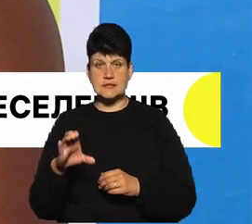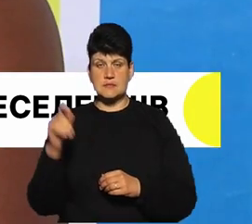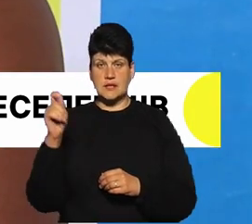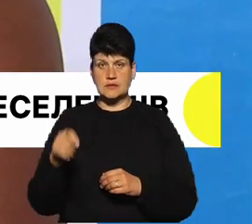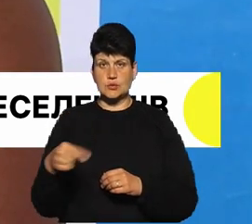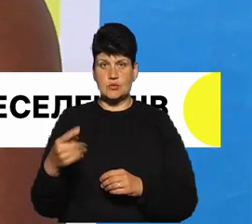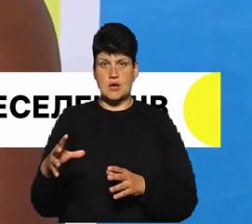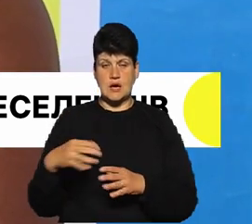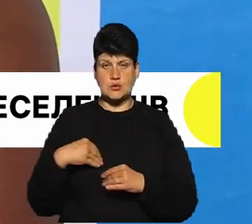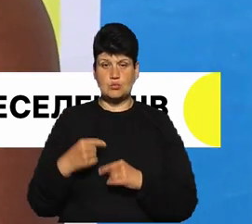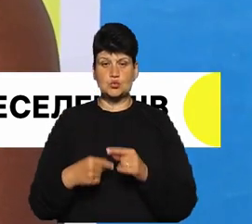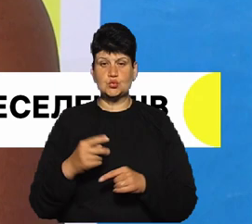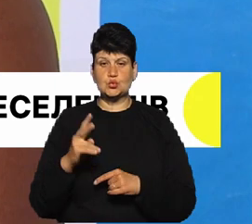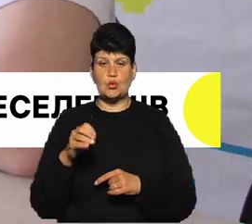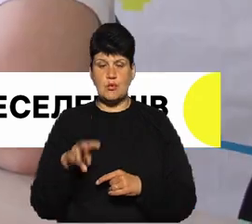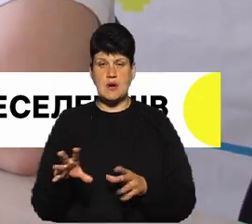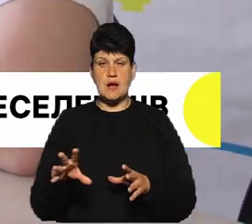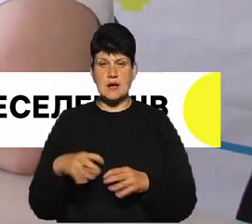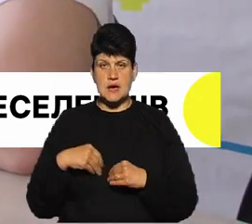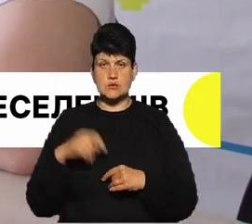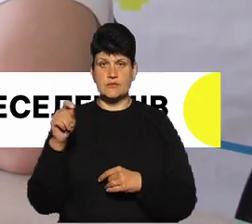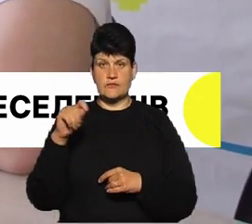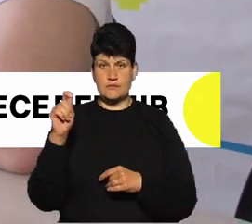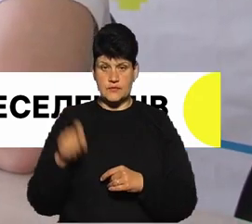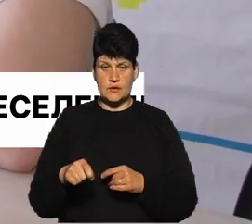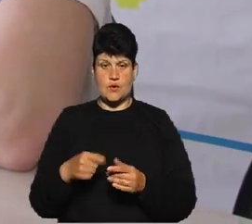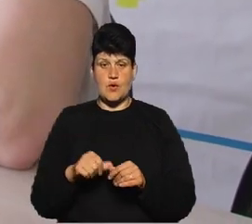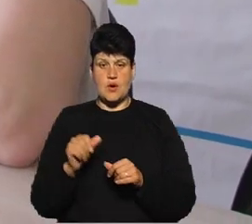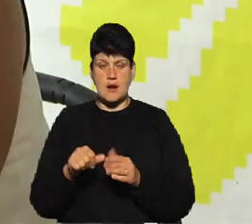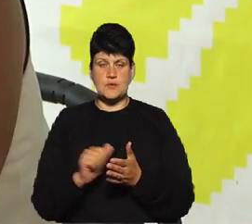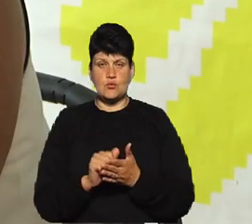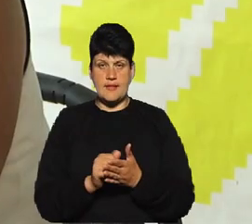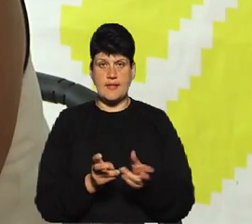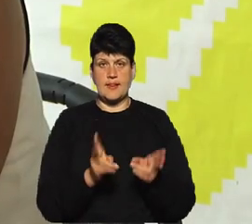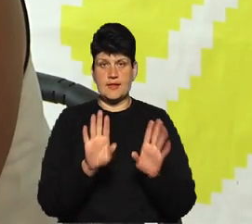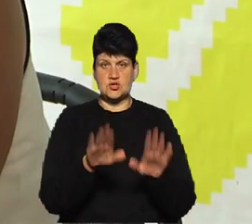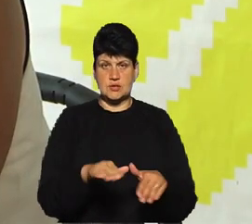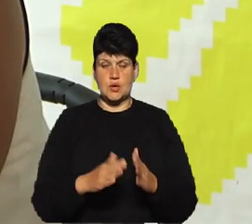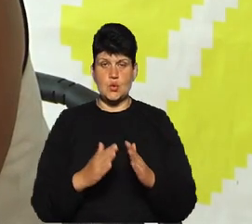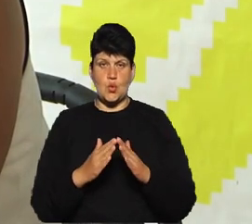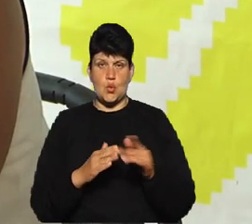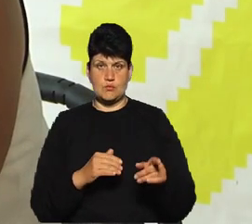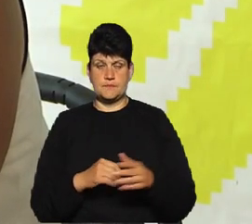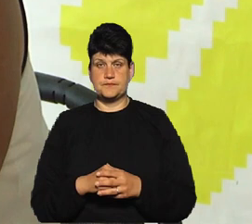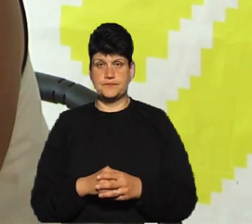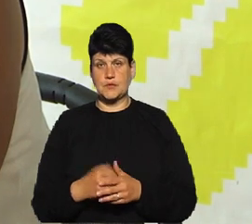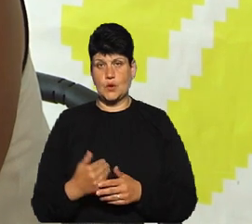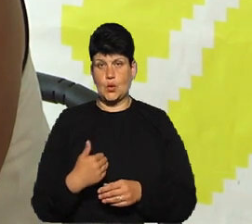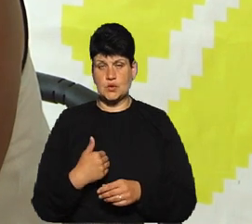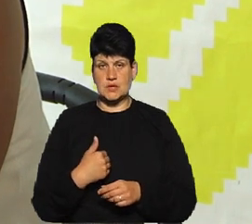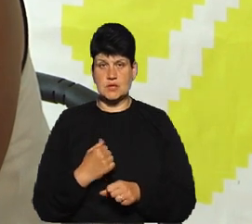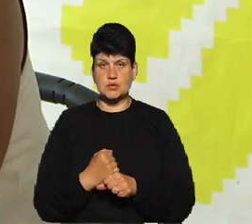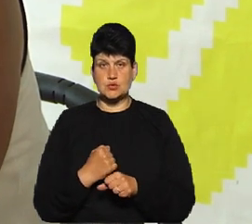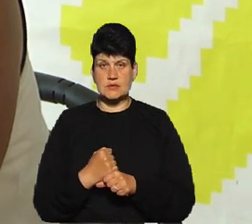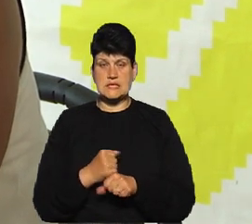з онуком на початку повномасштабної війни. Деякі документи залишилися вдома. Ну, хотіла зробити загранпаспорт